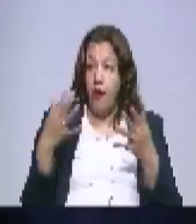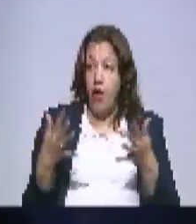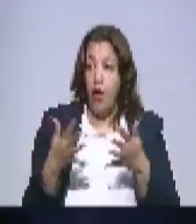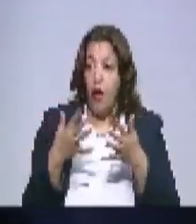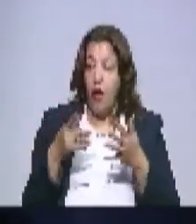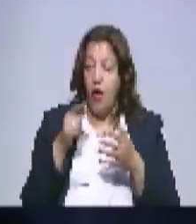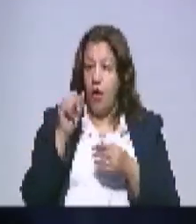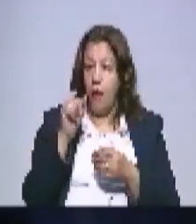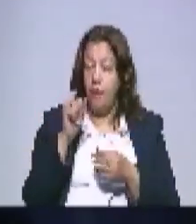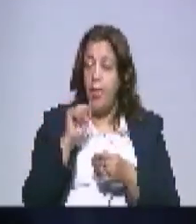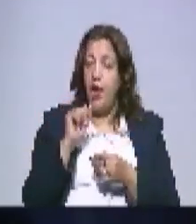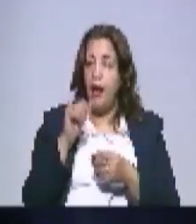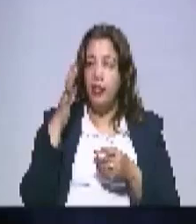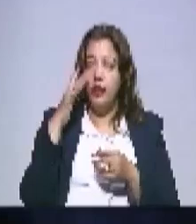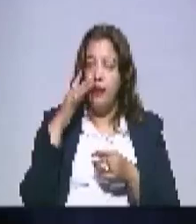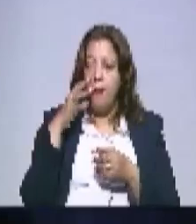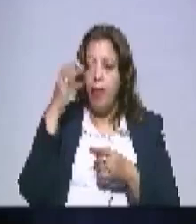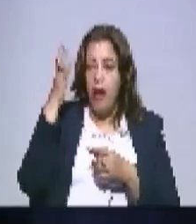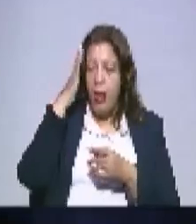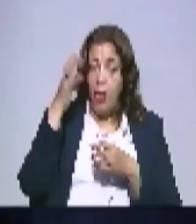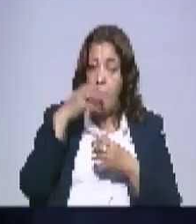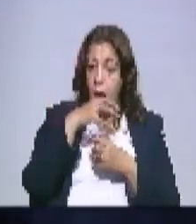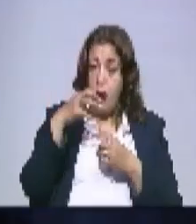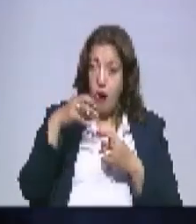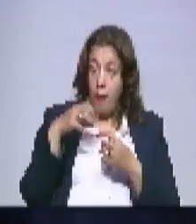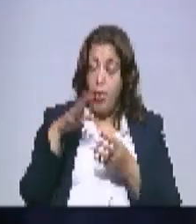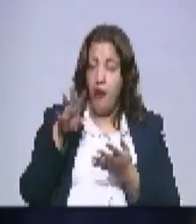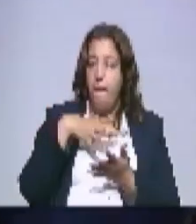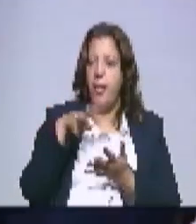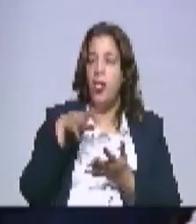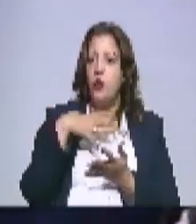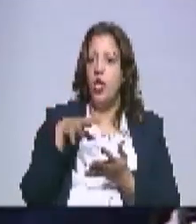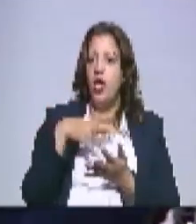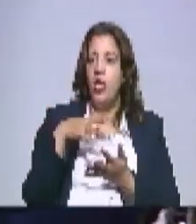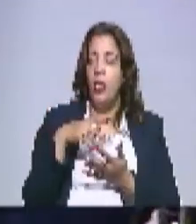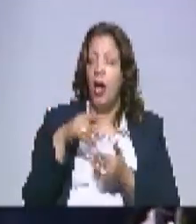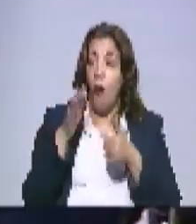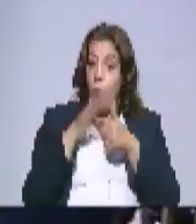القرنبيط المشوي، هنجيبه هنا. هناخد معانا ايه بقى؟ هناخد معانا